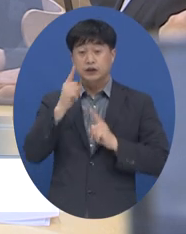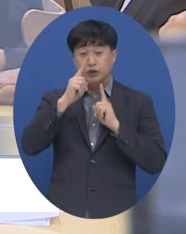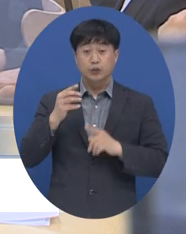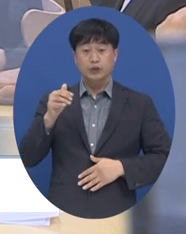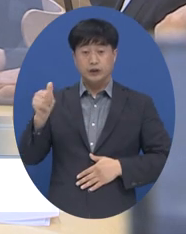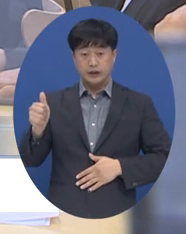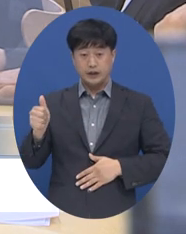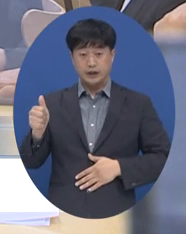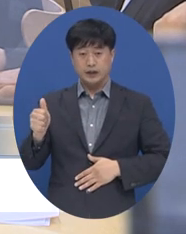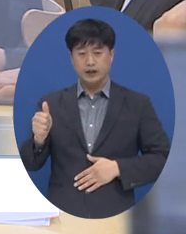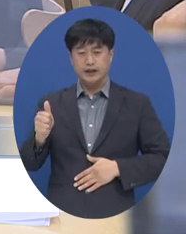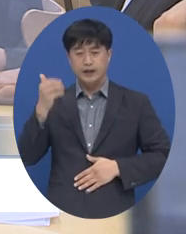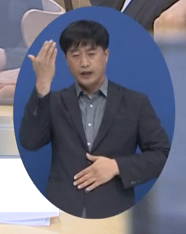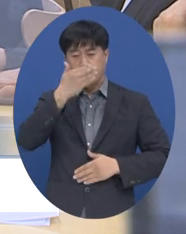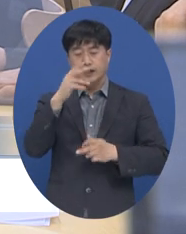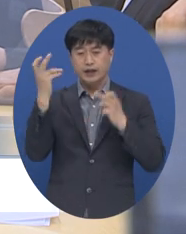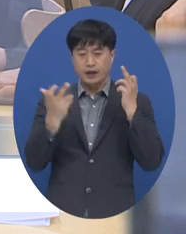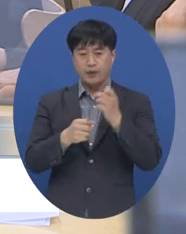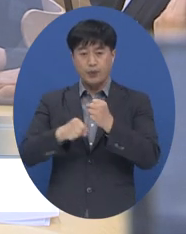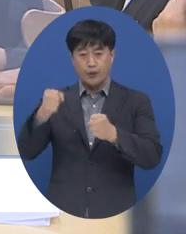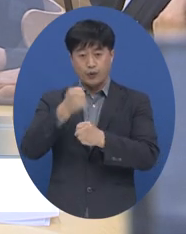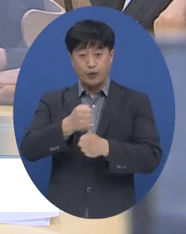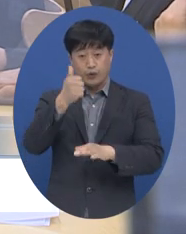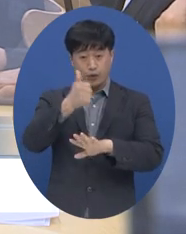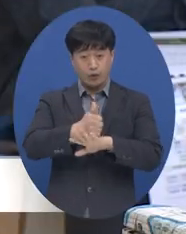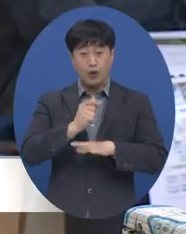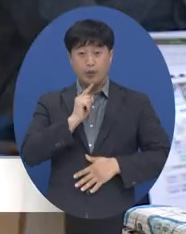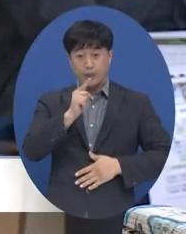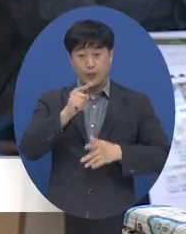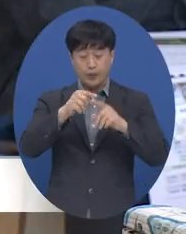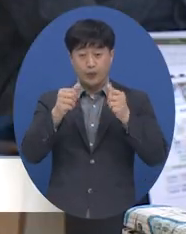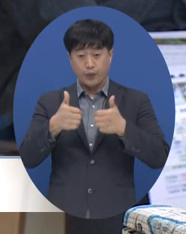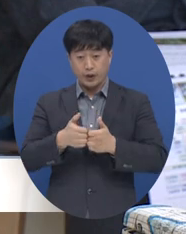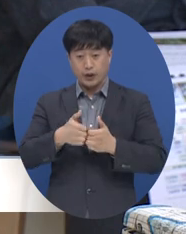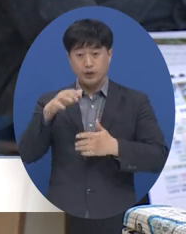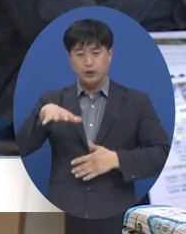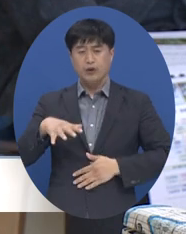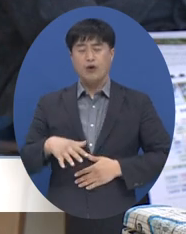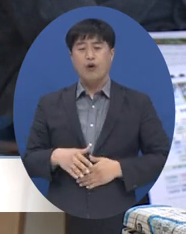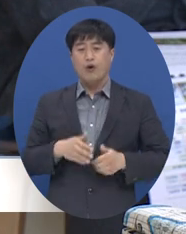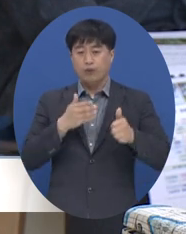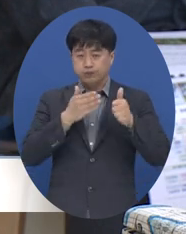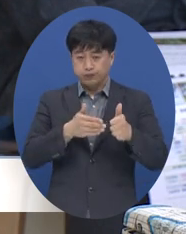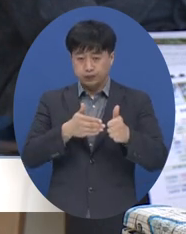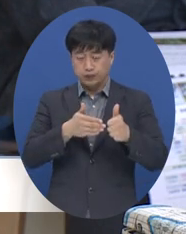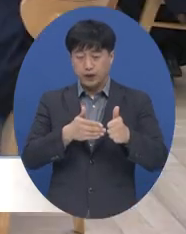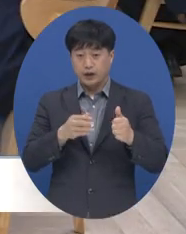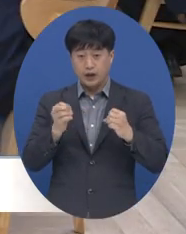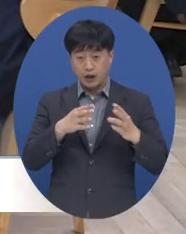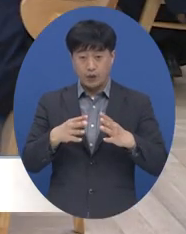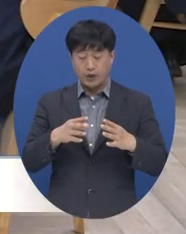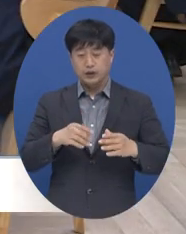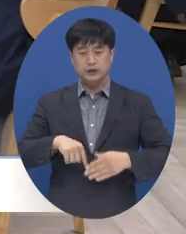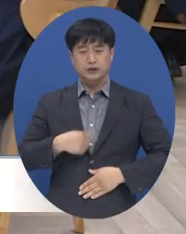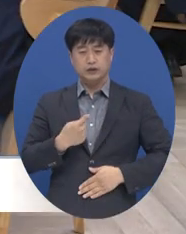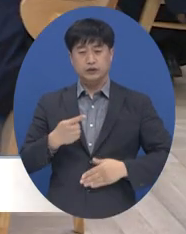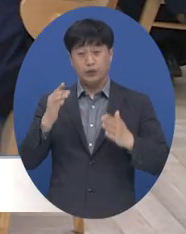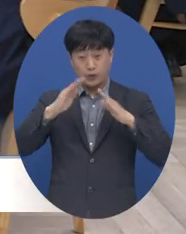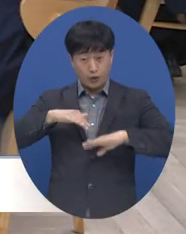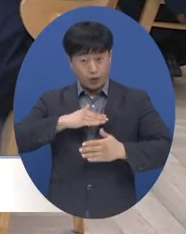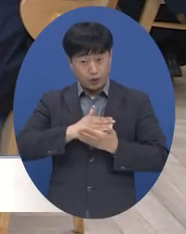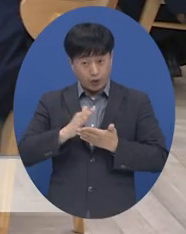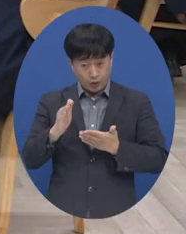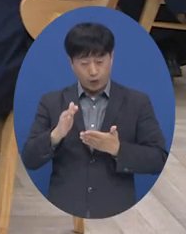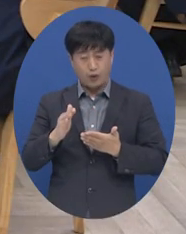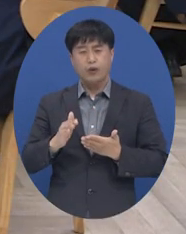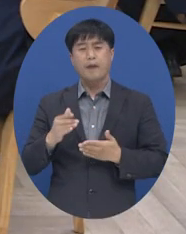이재명 경기도지사는 청정계곡 복원 성과 보고회에서 설득과 대화로 자진 철거를 유도해 빠른 시일 내에 큰